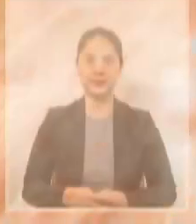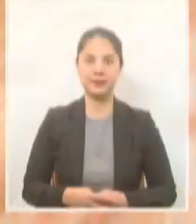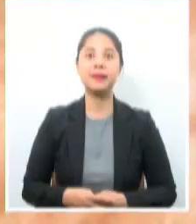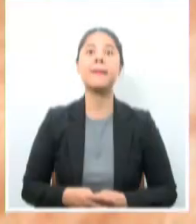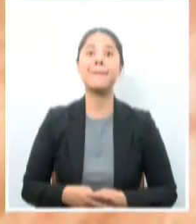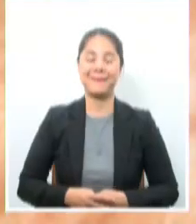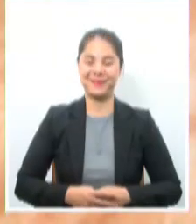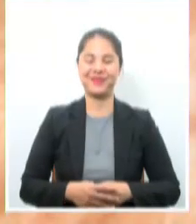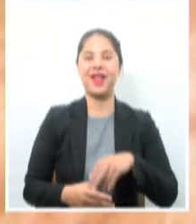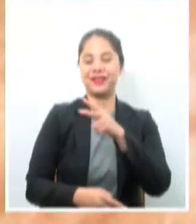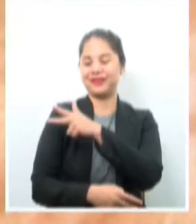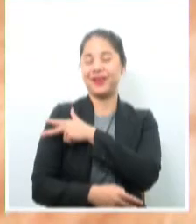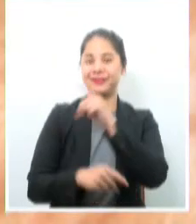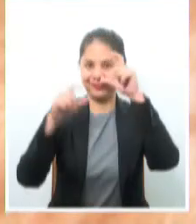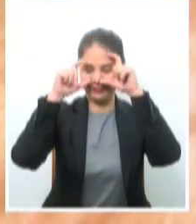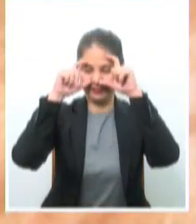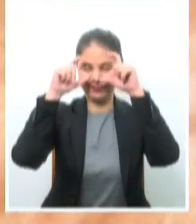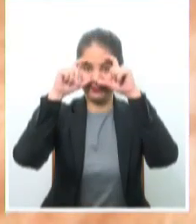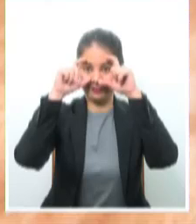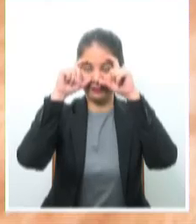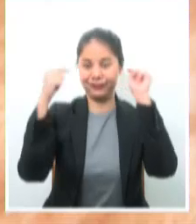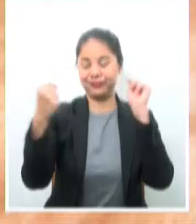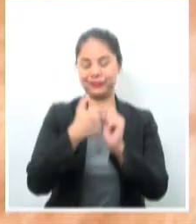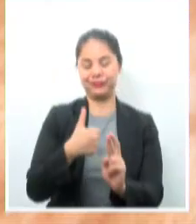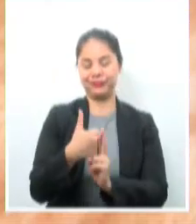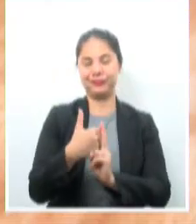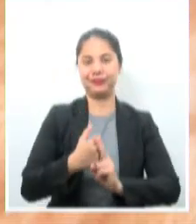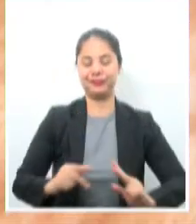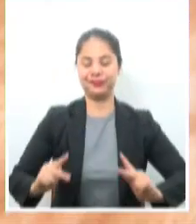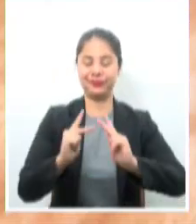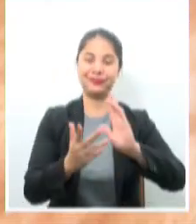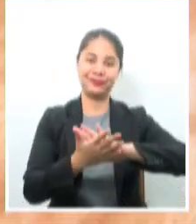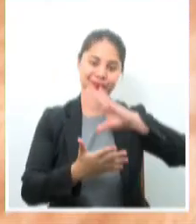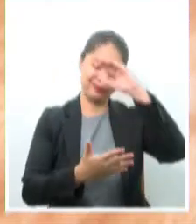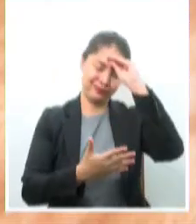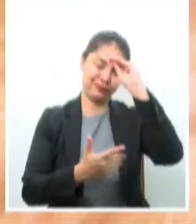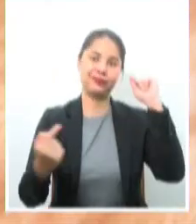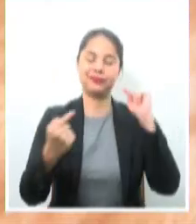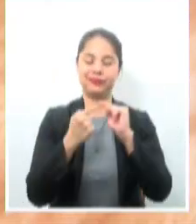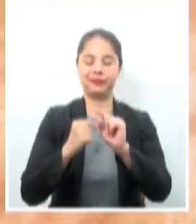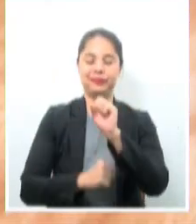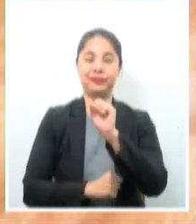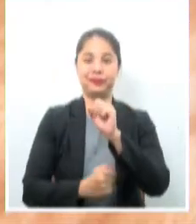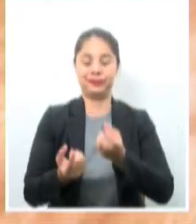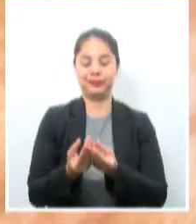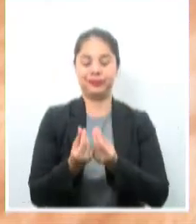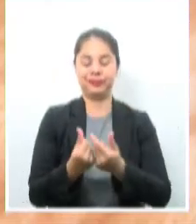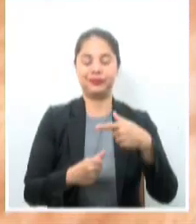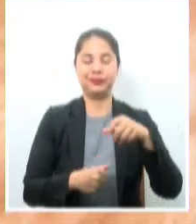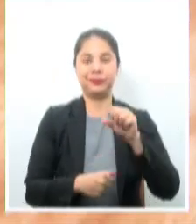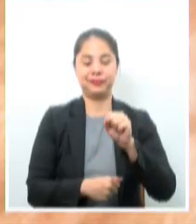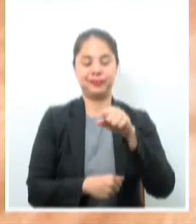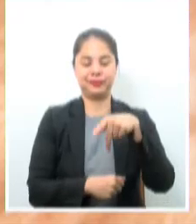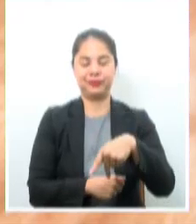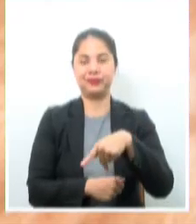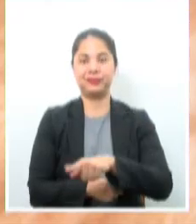คุณท่านดร.เกตทิพย์สุภวณิชนะคะท่านรองเลขาธิการคณะกรรมการการศึกษาขั้นพื้นฐานท่านผู้อำนวยการสำนักงานเขตพื้นที่การศึกษาประถมศึกษากาญจ